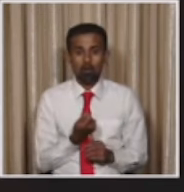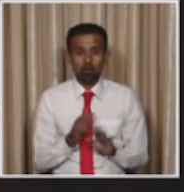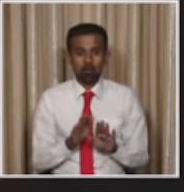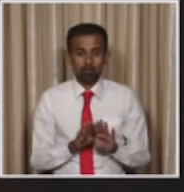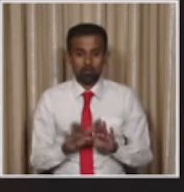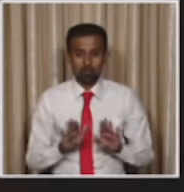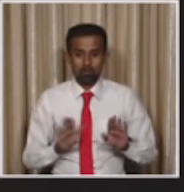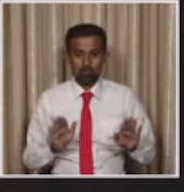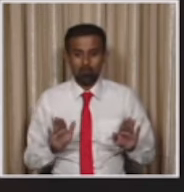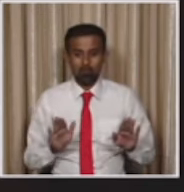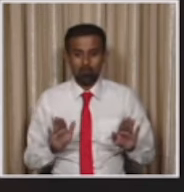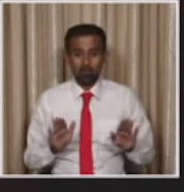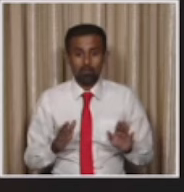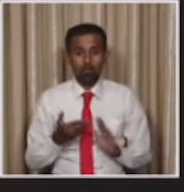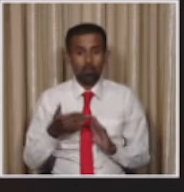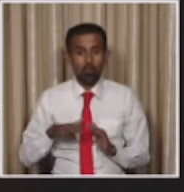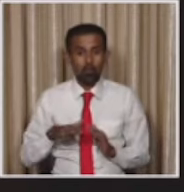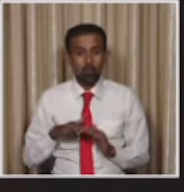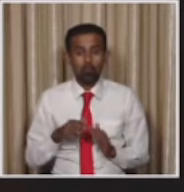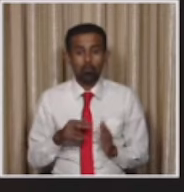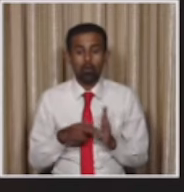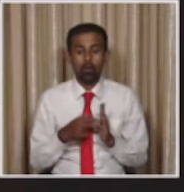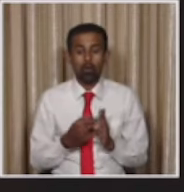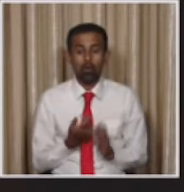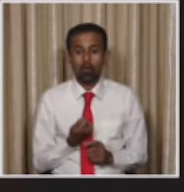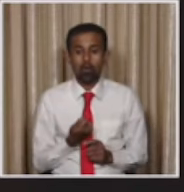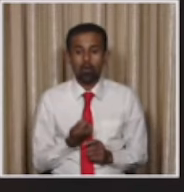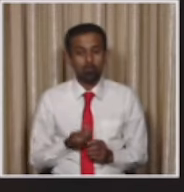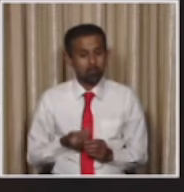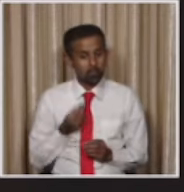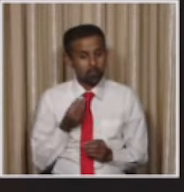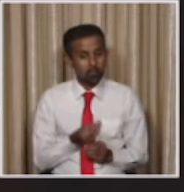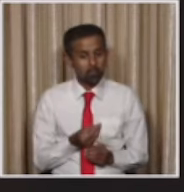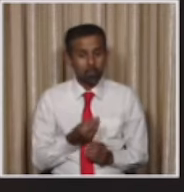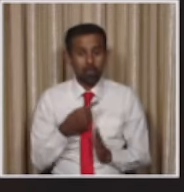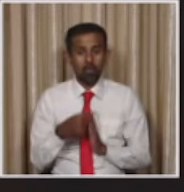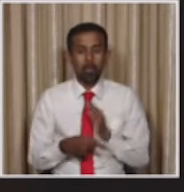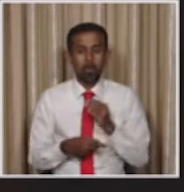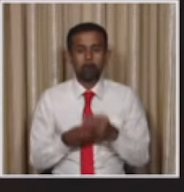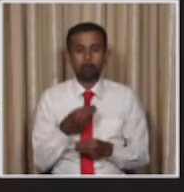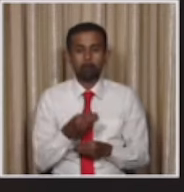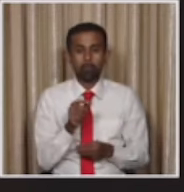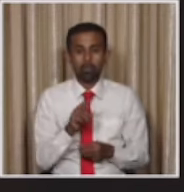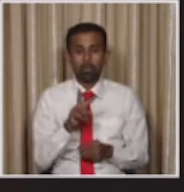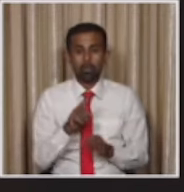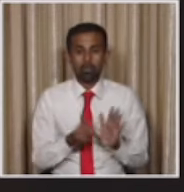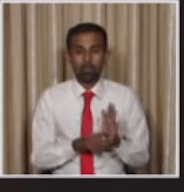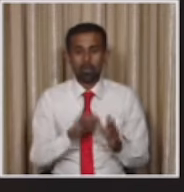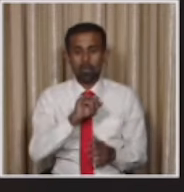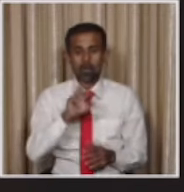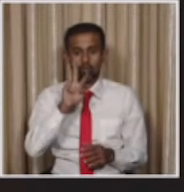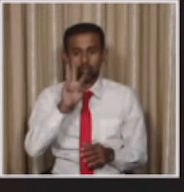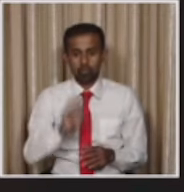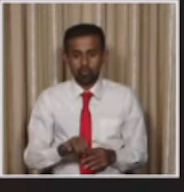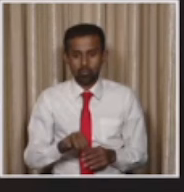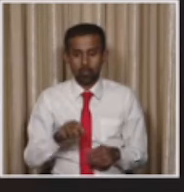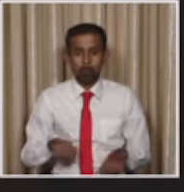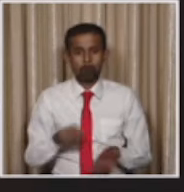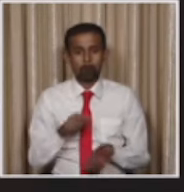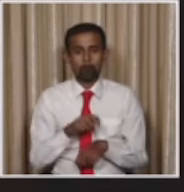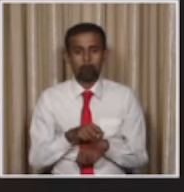හසුරන්න ඒ ගමේ ආර්ථිකයට යම් මුදලක් ගෙනාපු රටේ ව්‍යාපාරිකයින් 263000ක් මේ